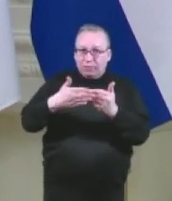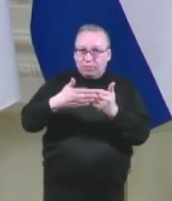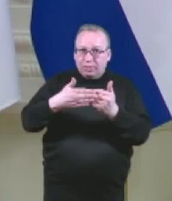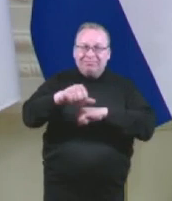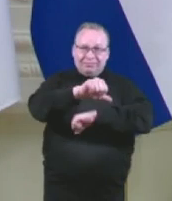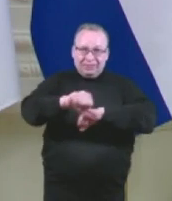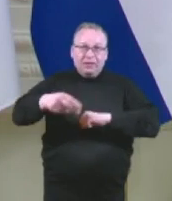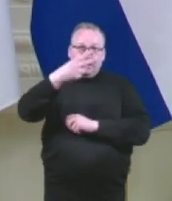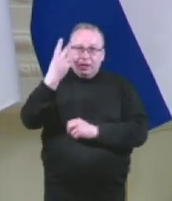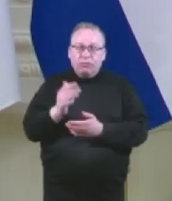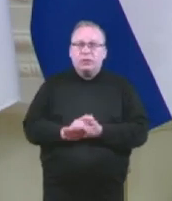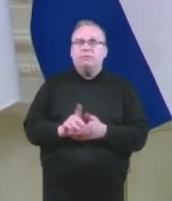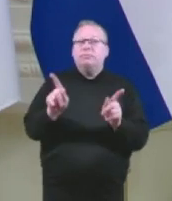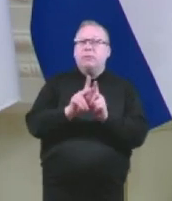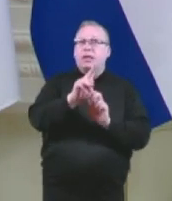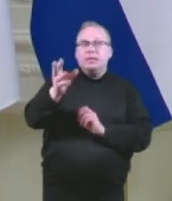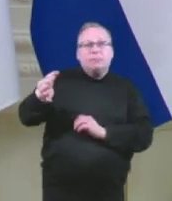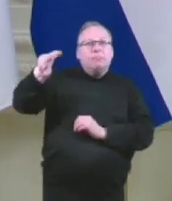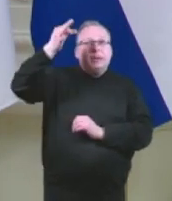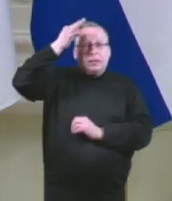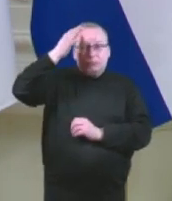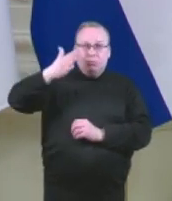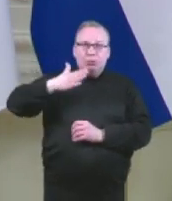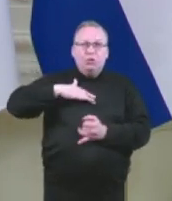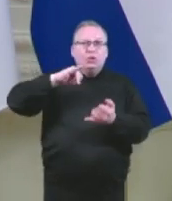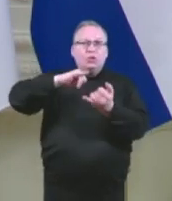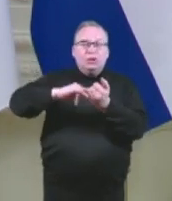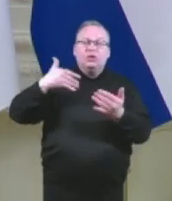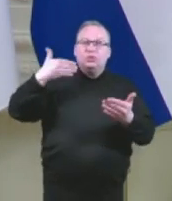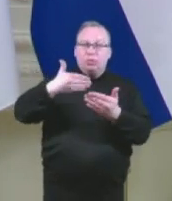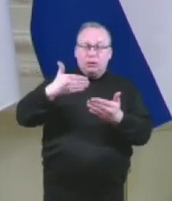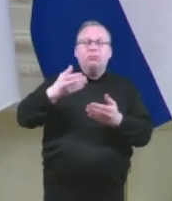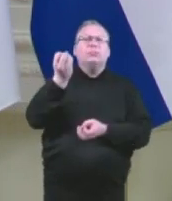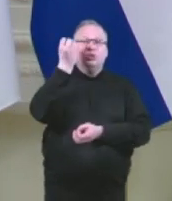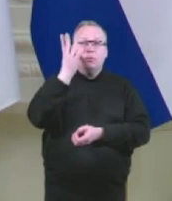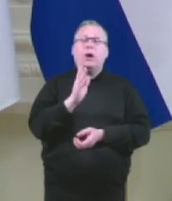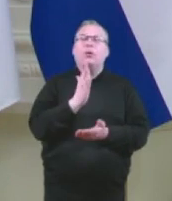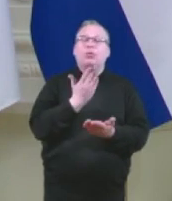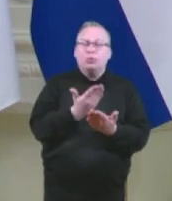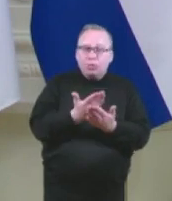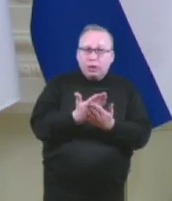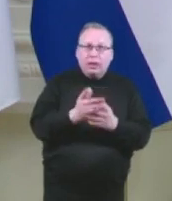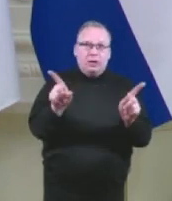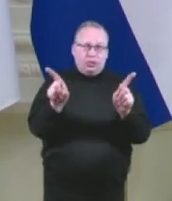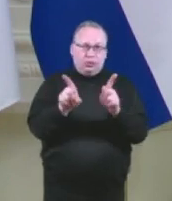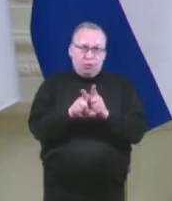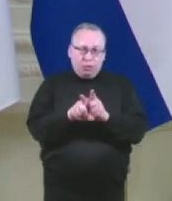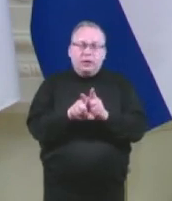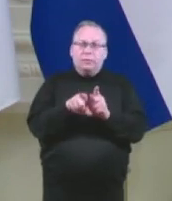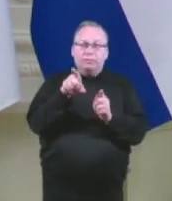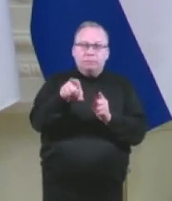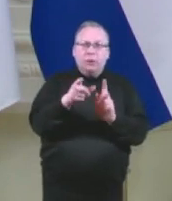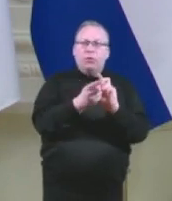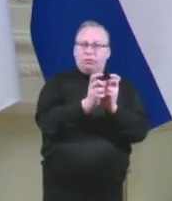visi, kurie prisimins jūsų istoriją, supras, kodėl šitas konfliktas turi tokį didelį įtaką jūsų